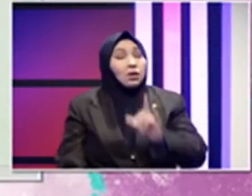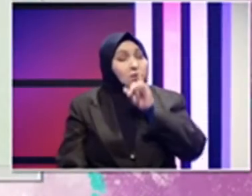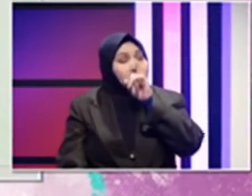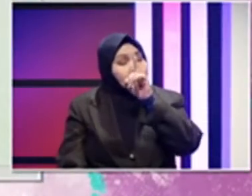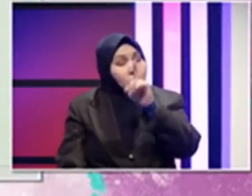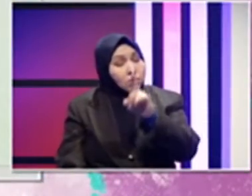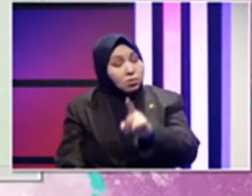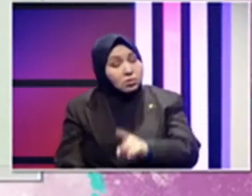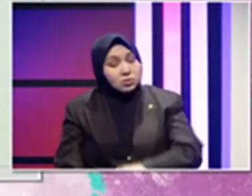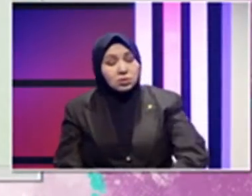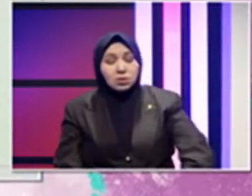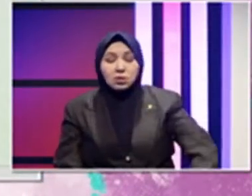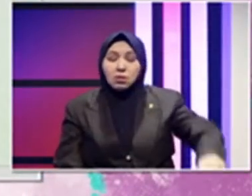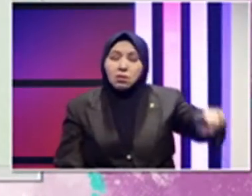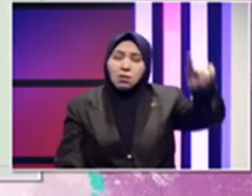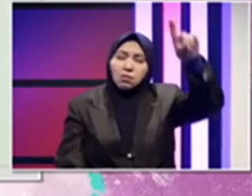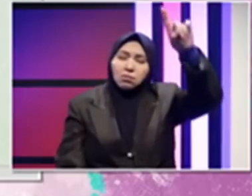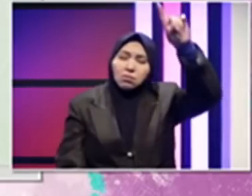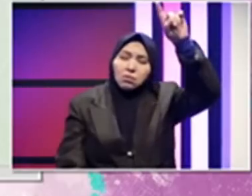Inna